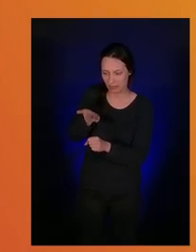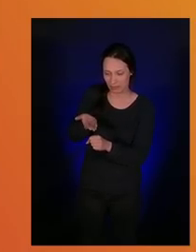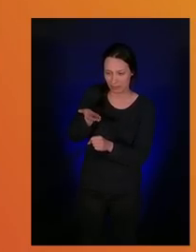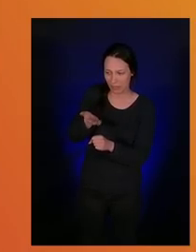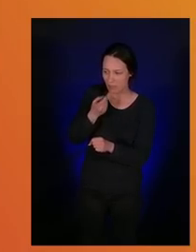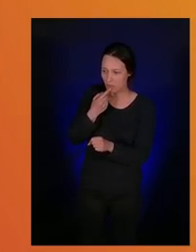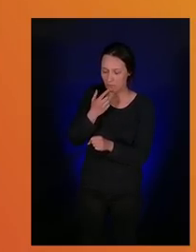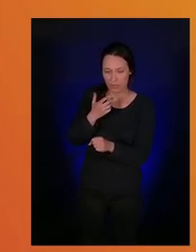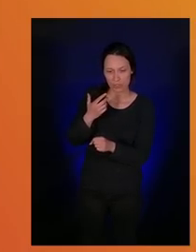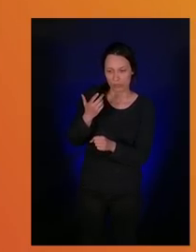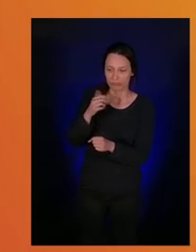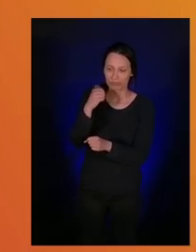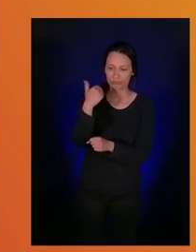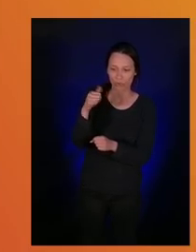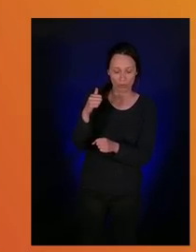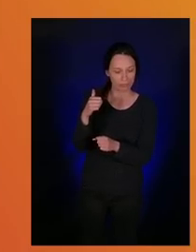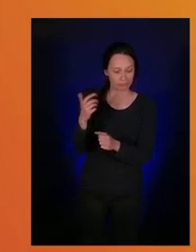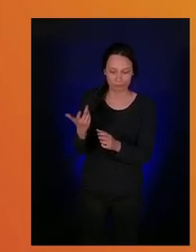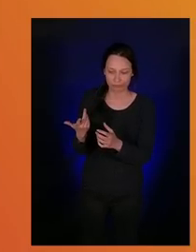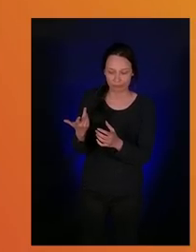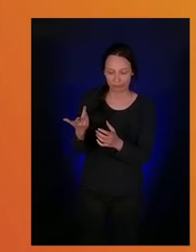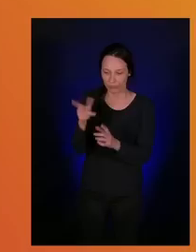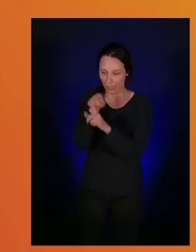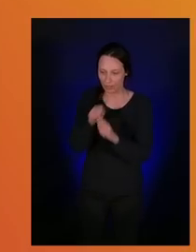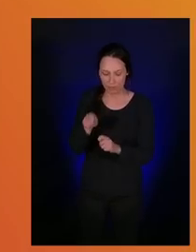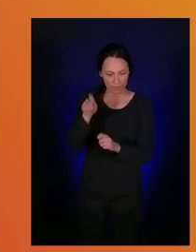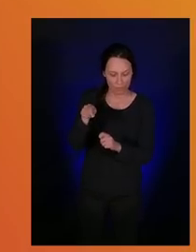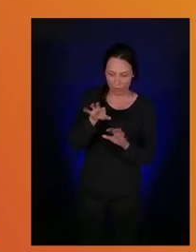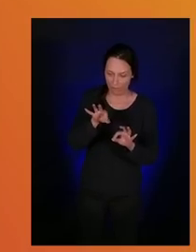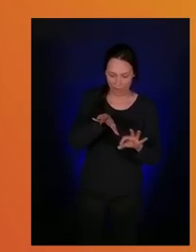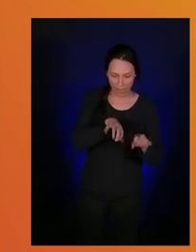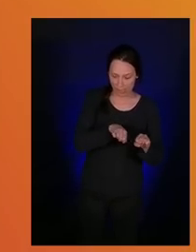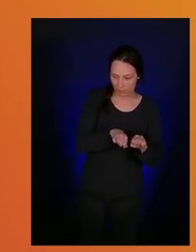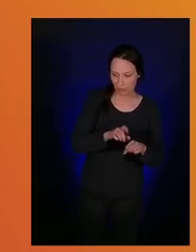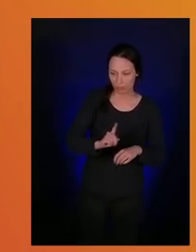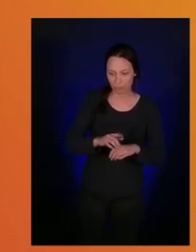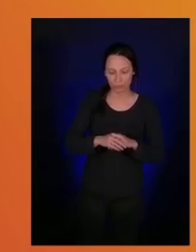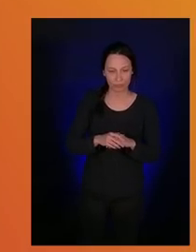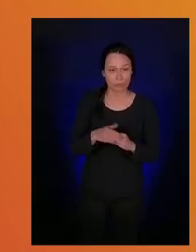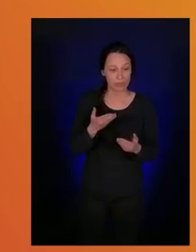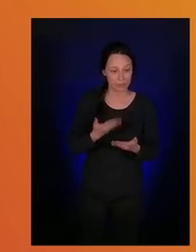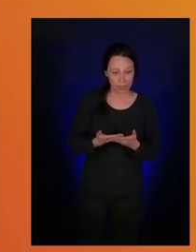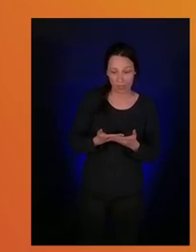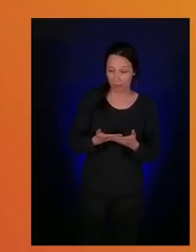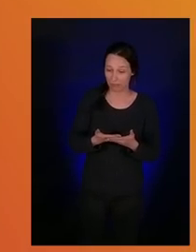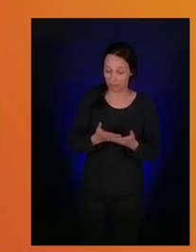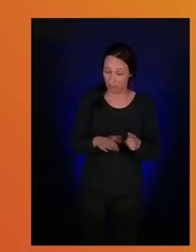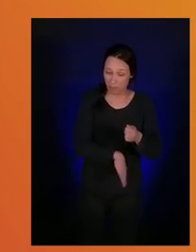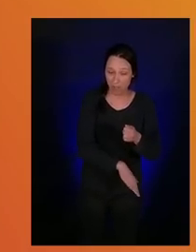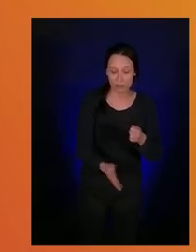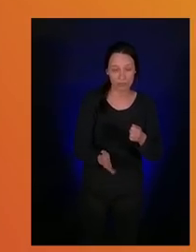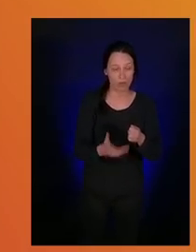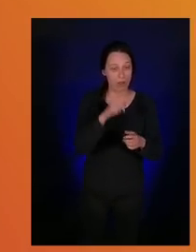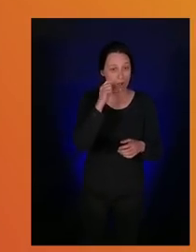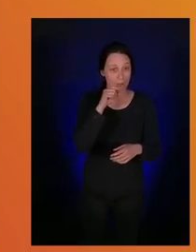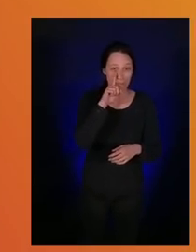respecter les obligations financières qui nous sont assignées. Cet exercice repose au quotidien sur les femmes et les hommes qui assument dans